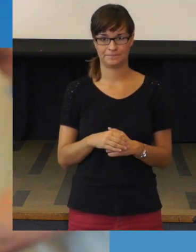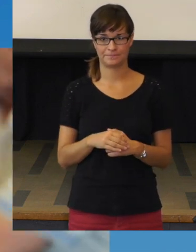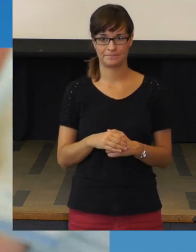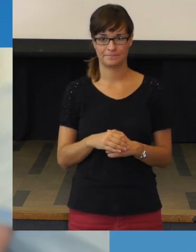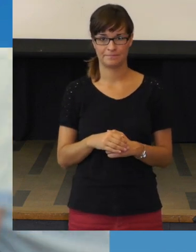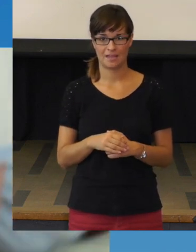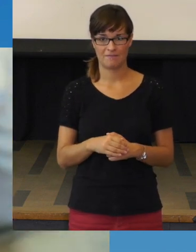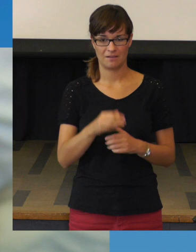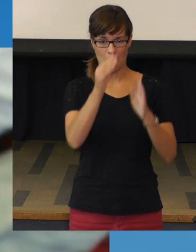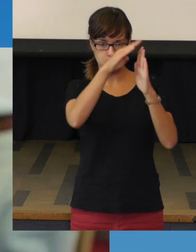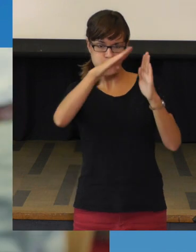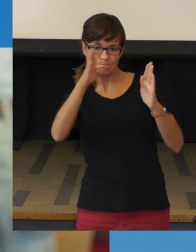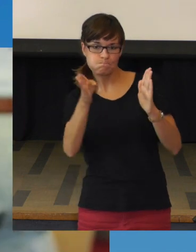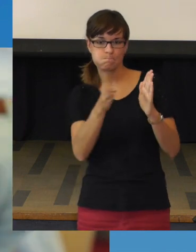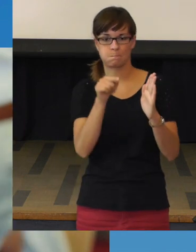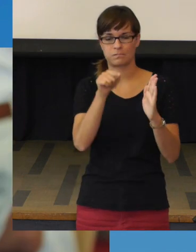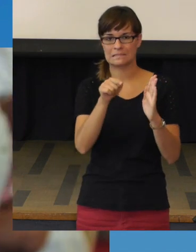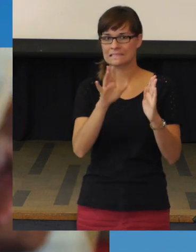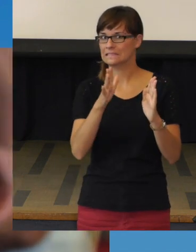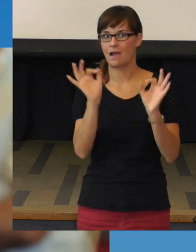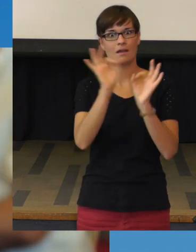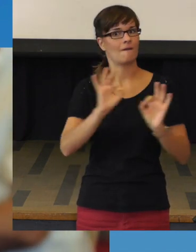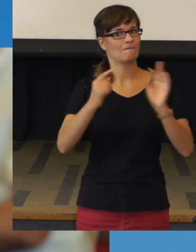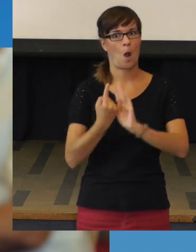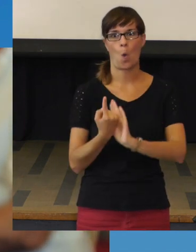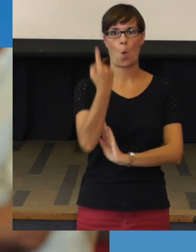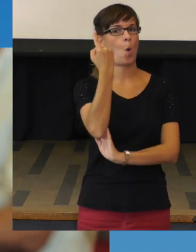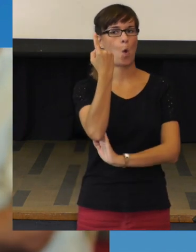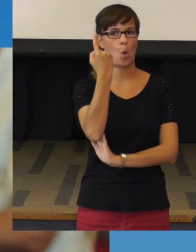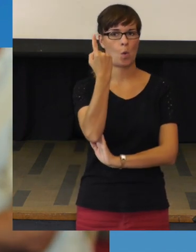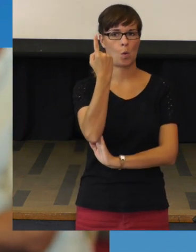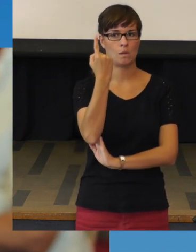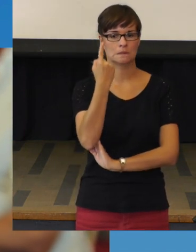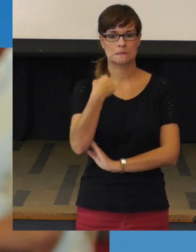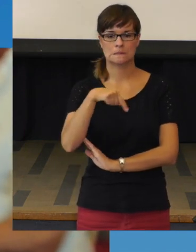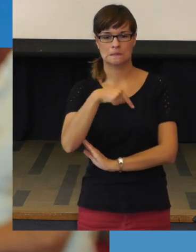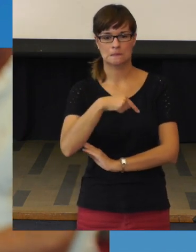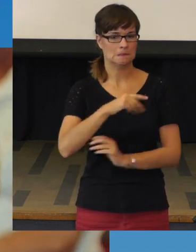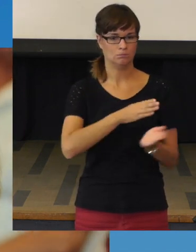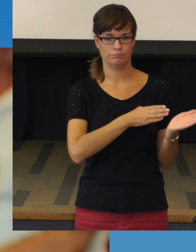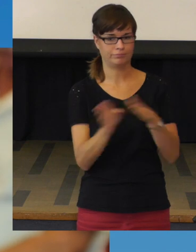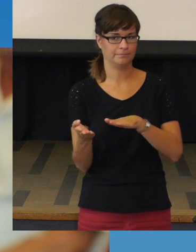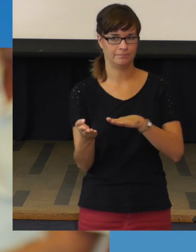Drauf sitzen bleiben ist ein Pulverfass. Dieses Pulverfass, das kann